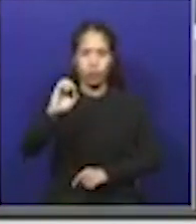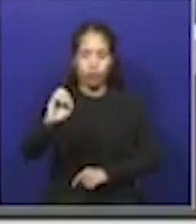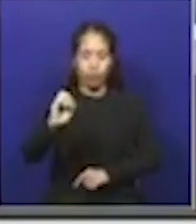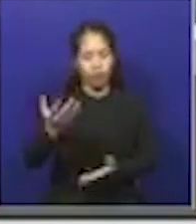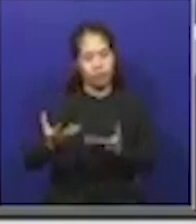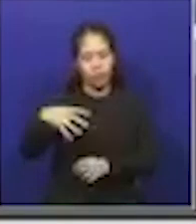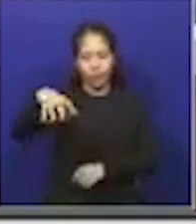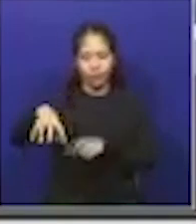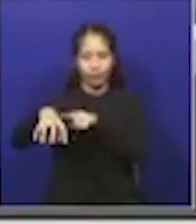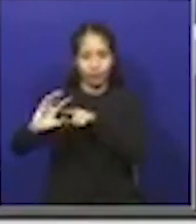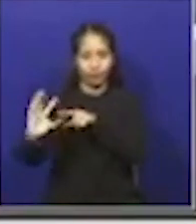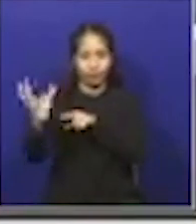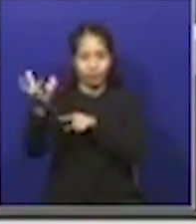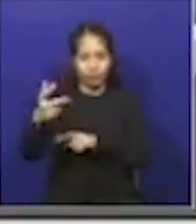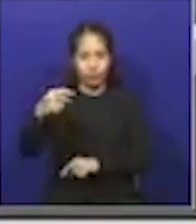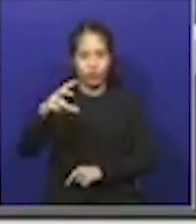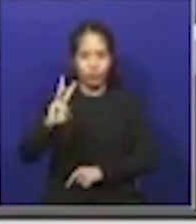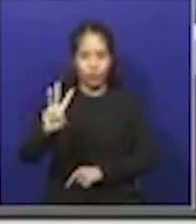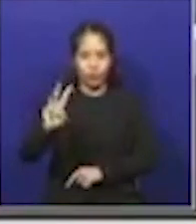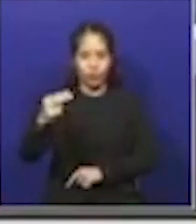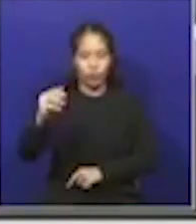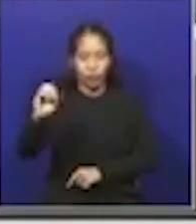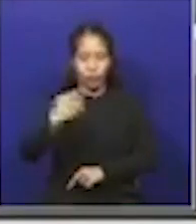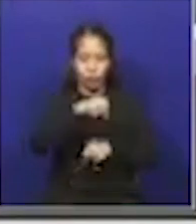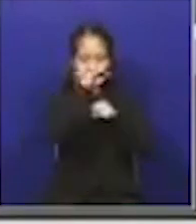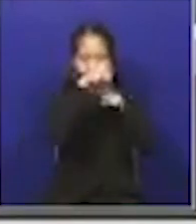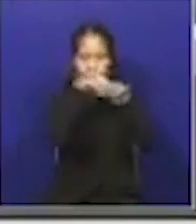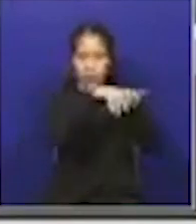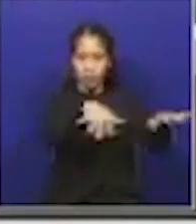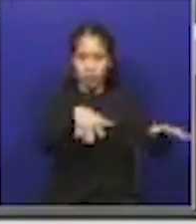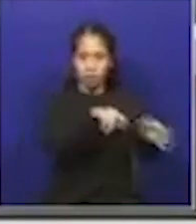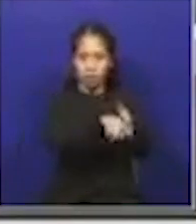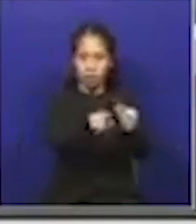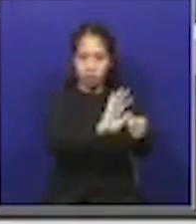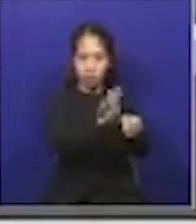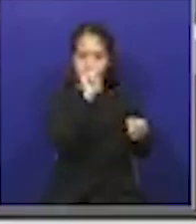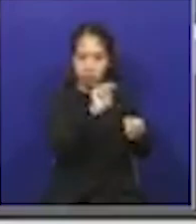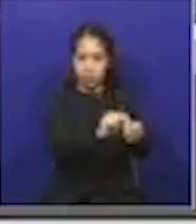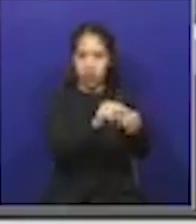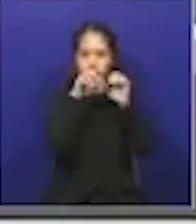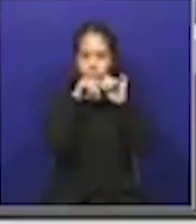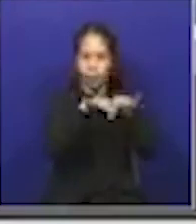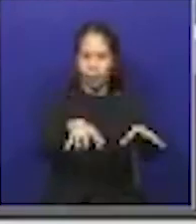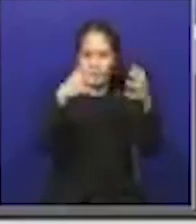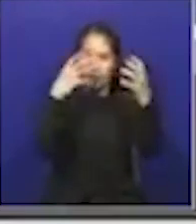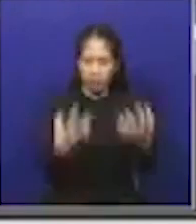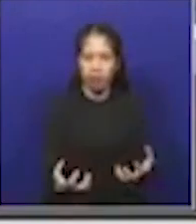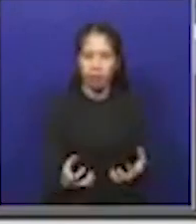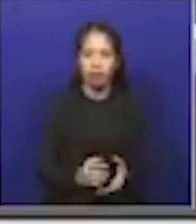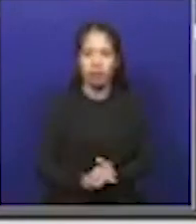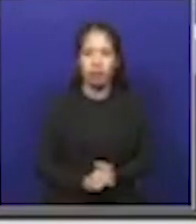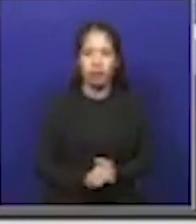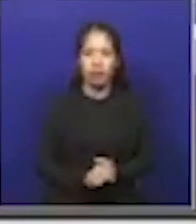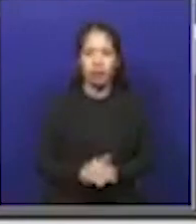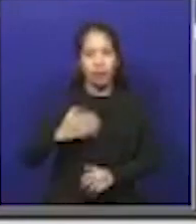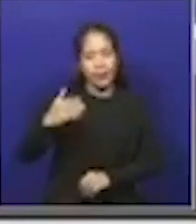องค์การอนามัยโลกประกาศว่าเป็นโรคระบาด ที่รุนแรงที่สุดหลัง